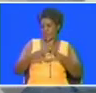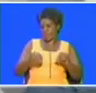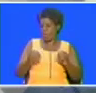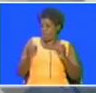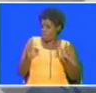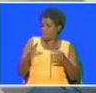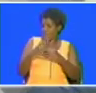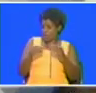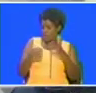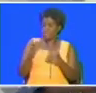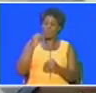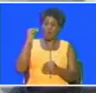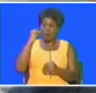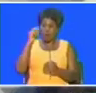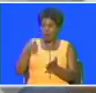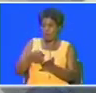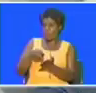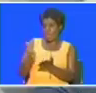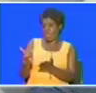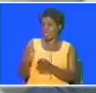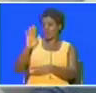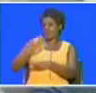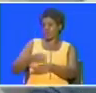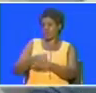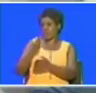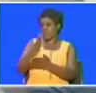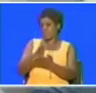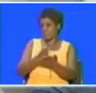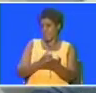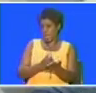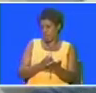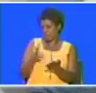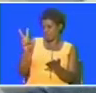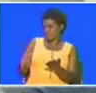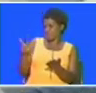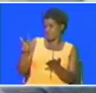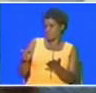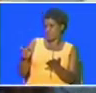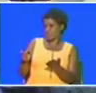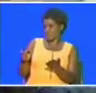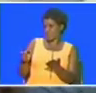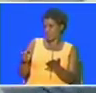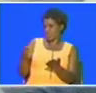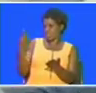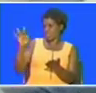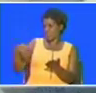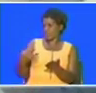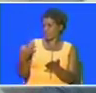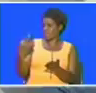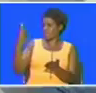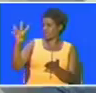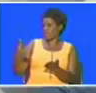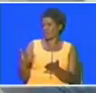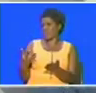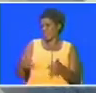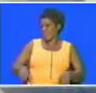akiwa comfortable pale nyumbani ukimlipa pia mshahara vizuri. Kuna wengine wamedunisha wafanyikazi wa nyumba. Unampa msichana mshahara 3,000-4,000. Hiyo pesa